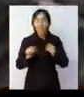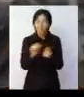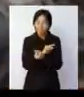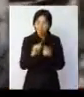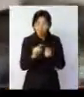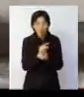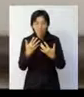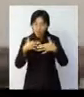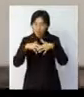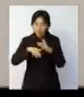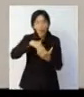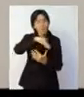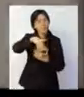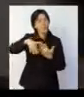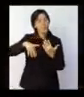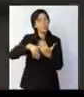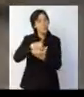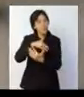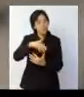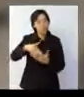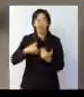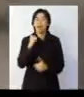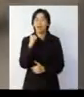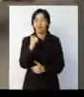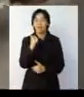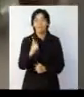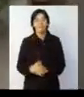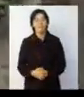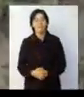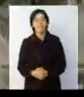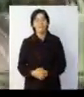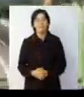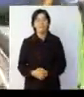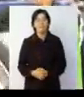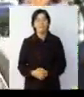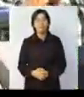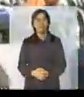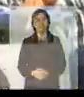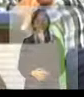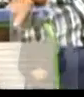และการเข้าไปมีส่วนร่วมในสังคมได้เช่นเดียวกับคนทั่วๆไปค่ะ